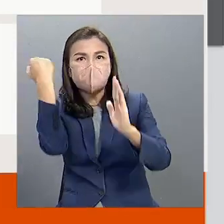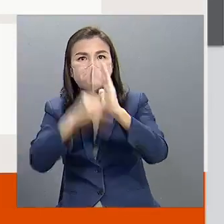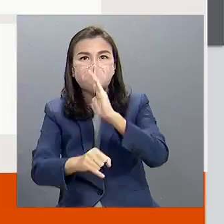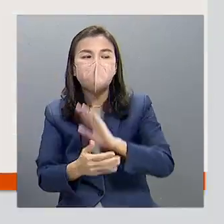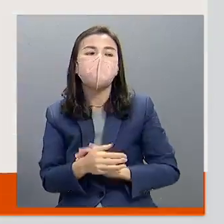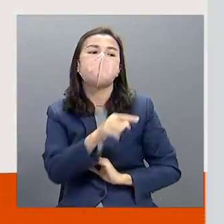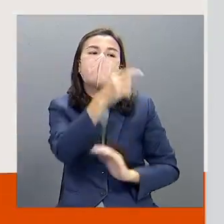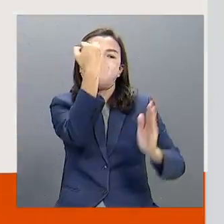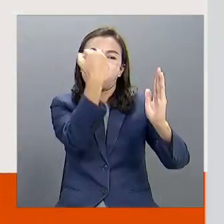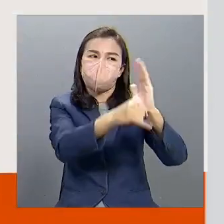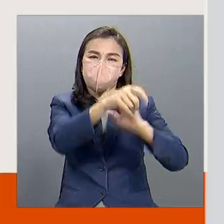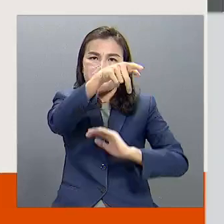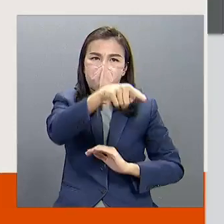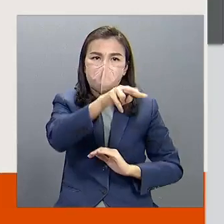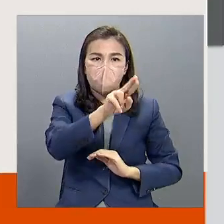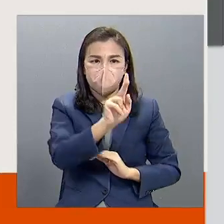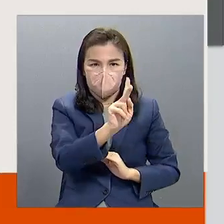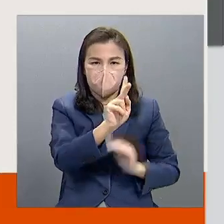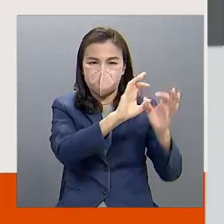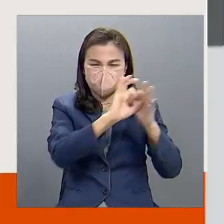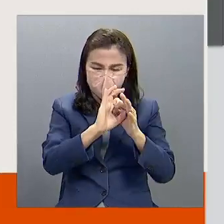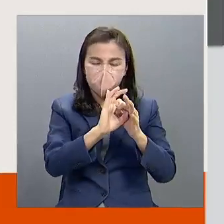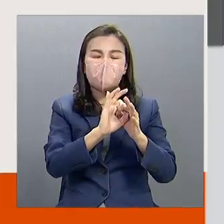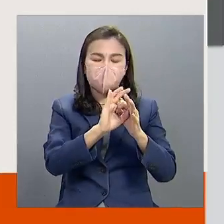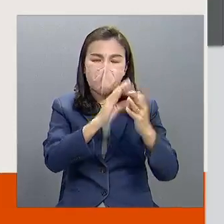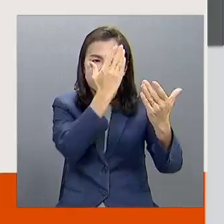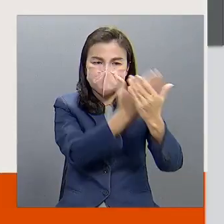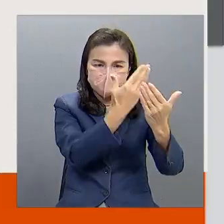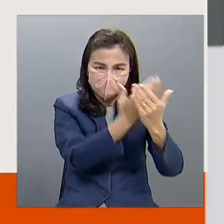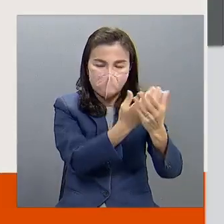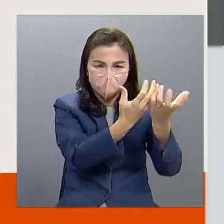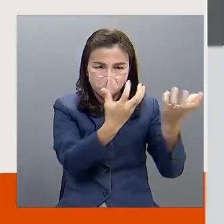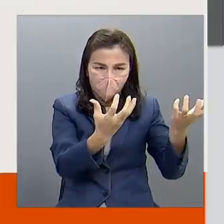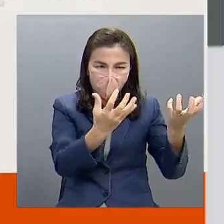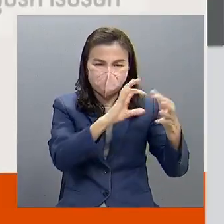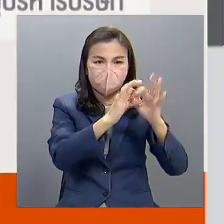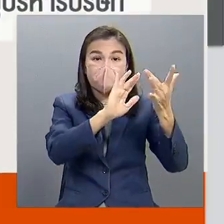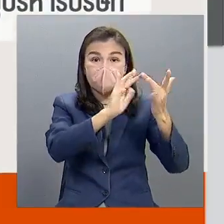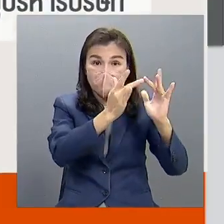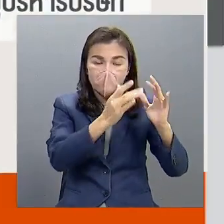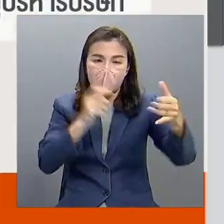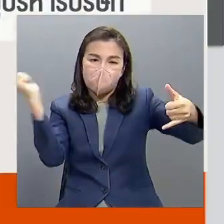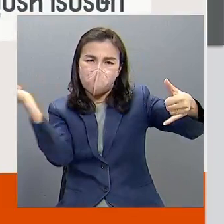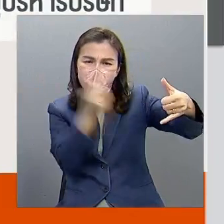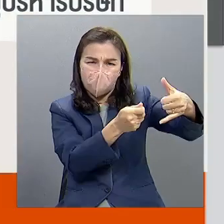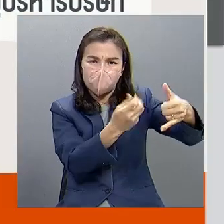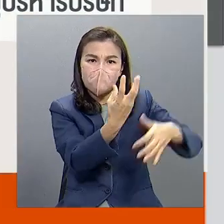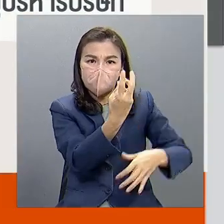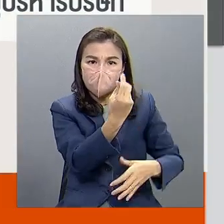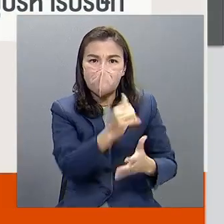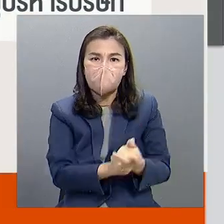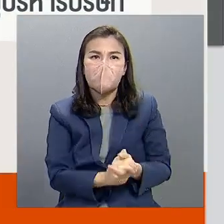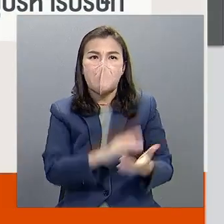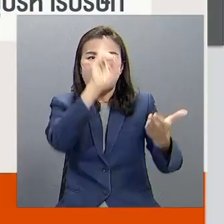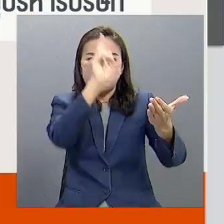สินทรัพย์ดิจิทัลคณะกรรมการพิจารณามาตรการลงโทษทางแพ่งลงโทษขั้นสูงสุดปรับเงินบริษัทบิ